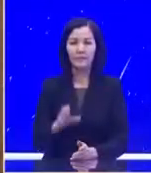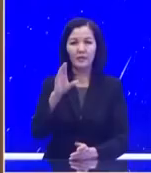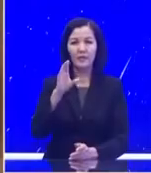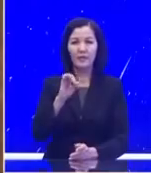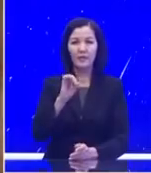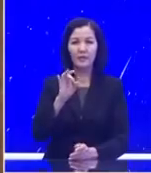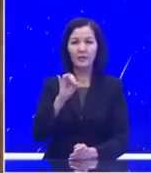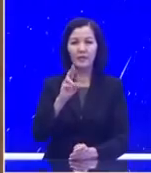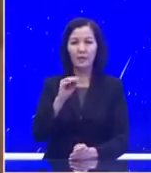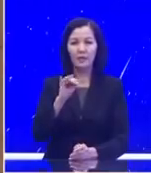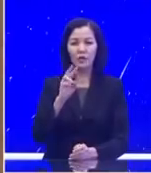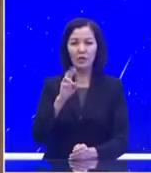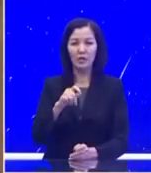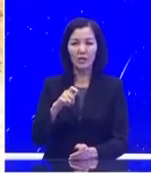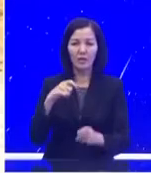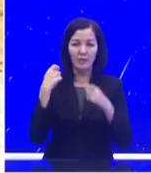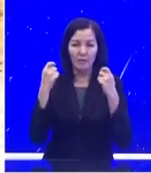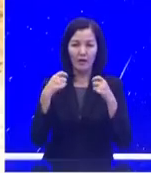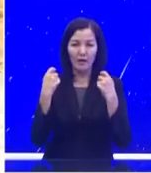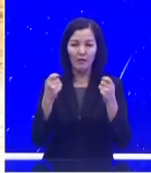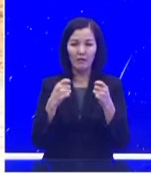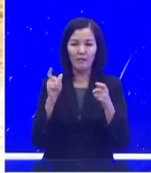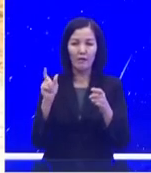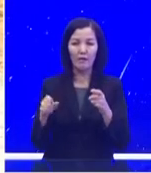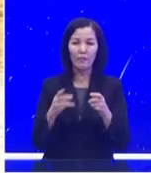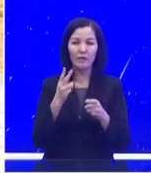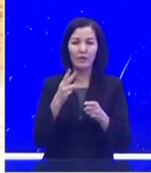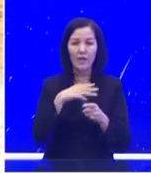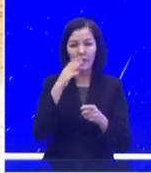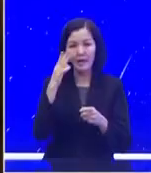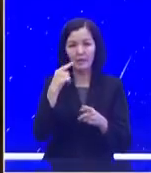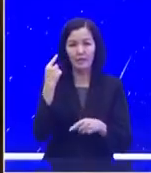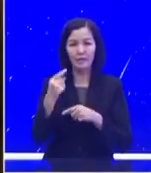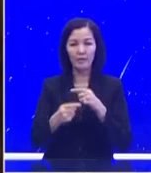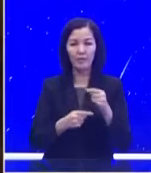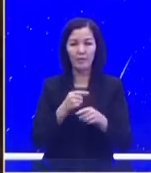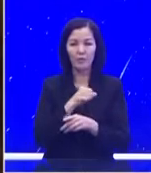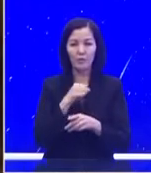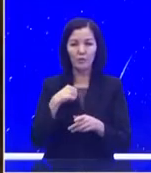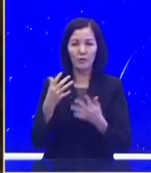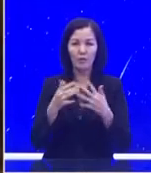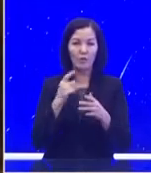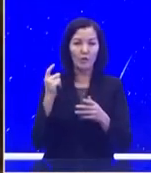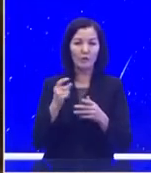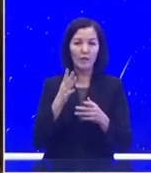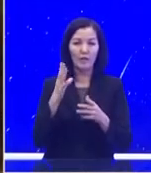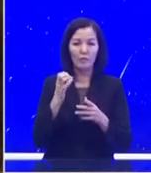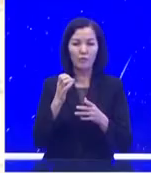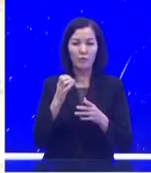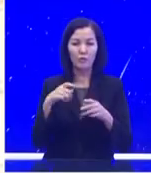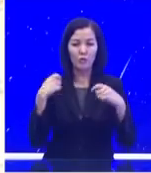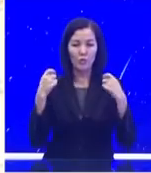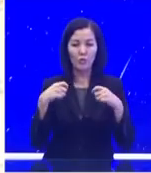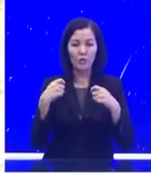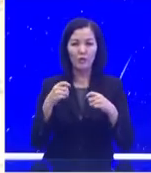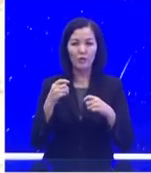Серікжан Керменбаев ата кәсіппен 2002 жылдан бері айналысып келеді. Әкесі бастаған кәсіпке қазір өз иелі кетеді. 500-ден астам қой,